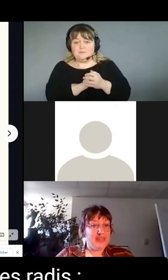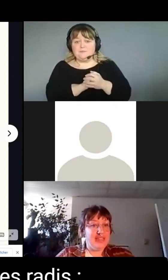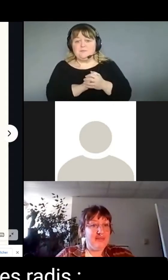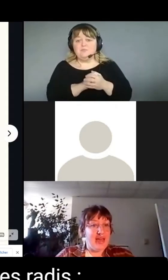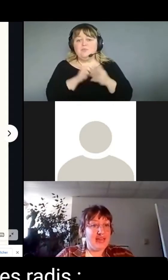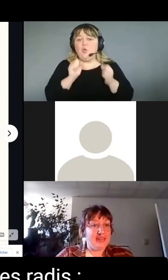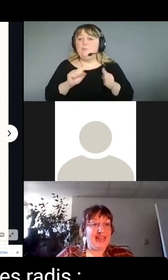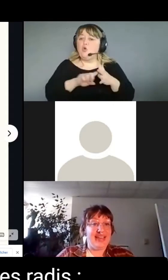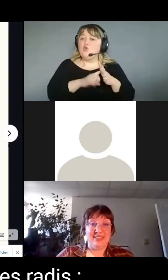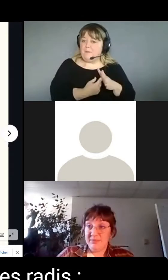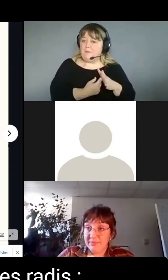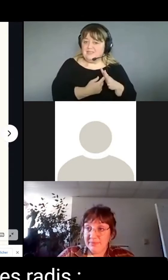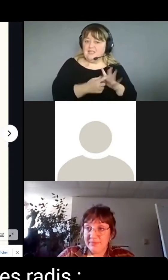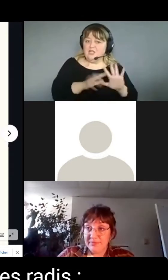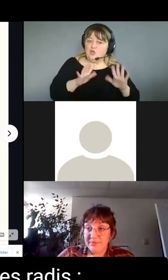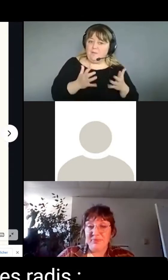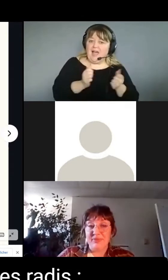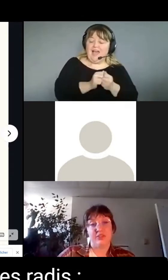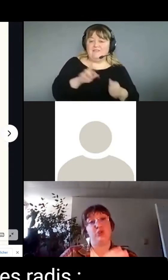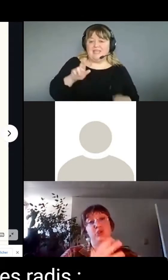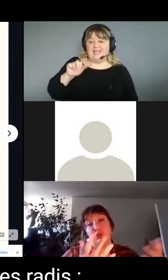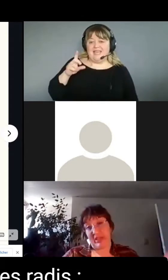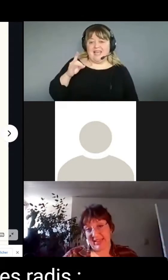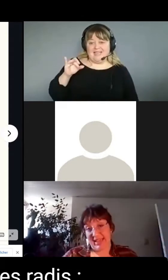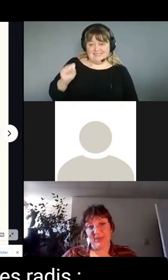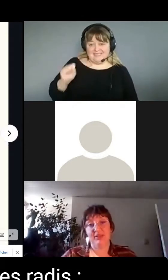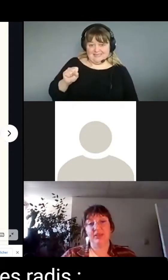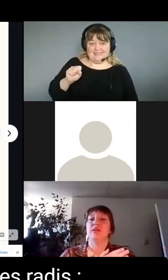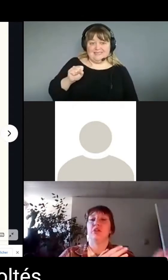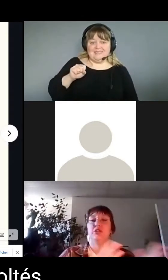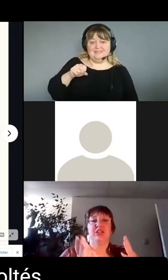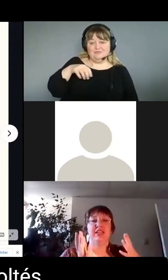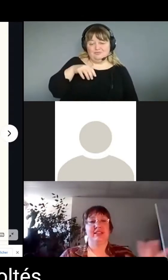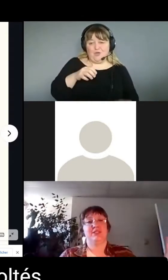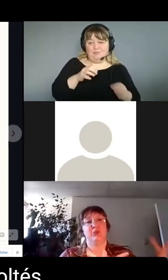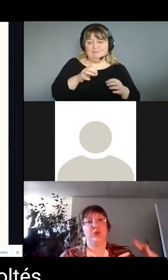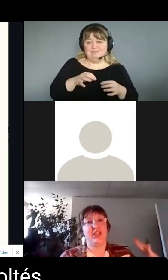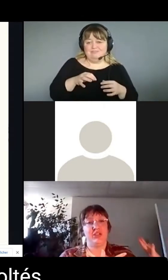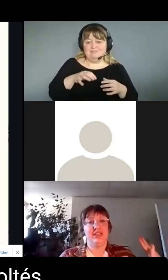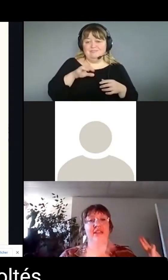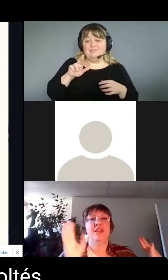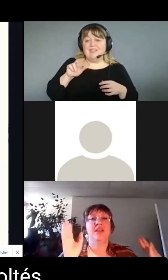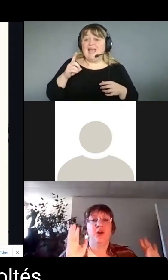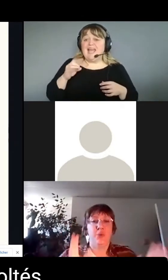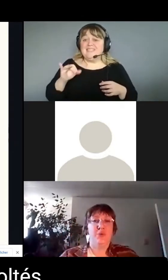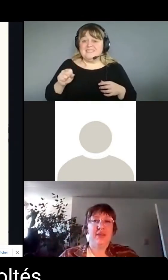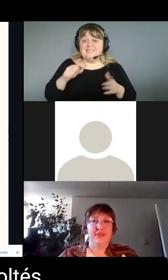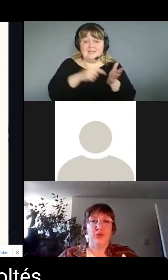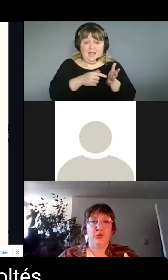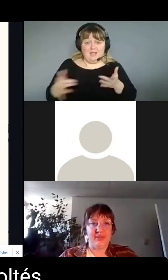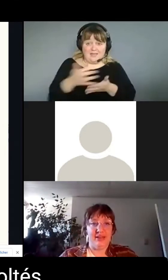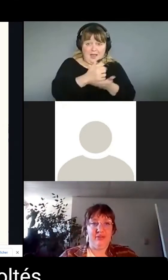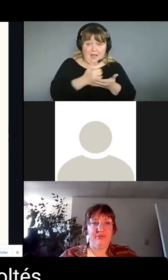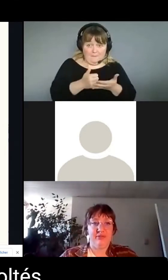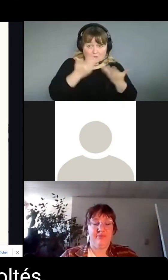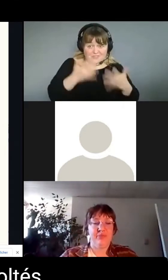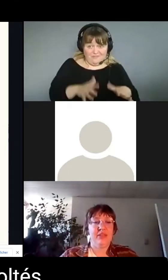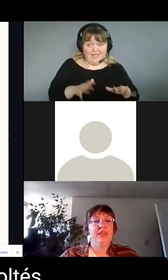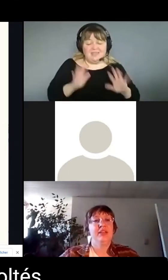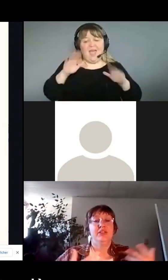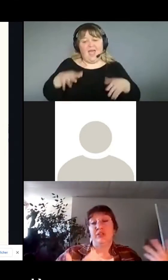pouvez commencer par des radis. C'est une culture assez rapide. Lorsque les radis sont tout récoltés, on peut mettre nos